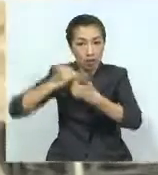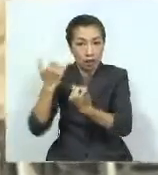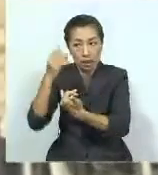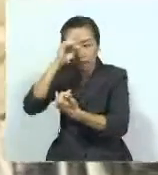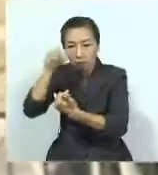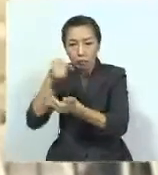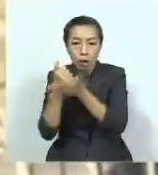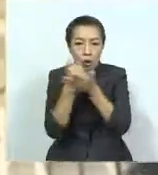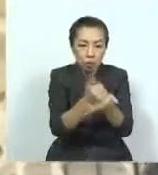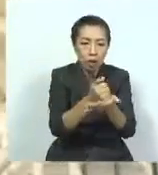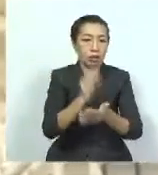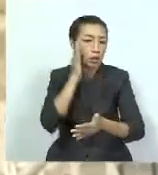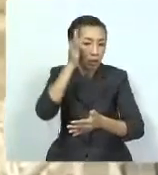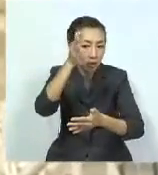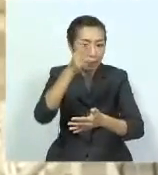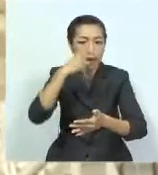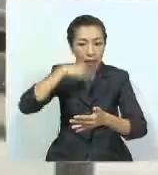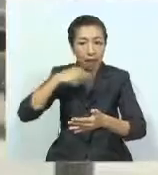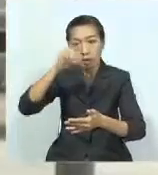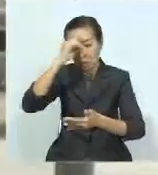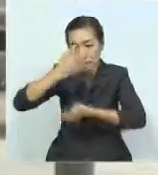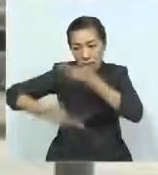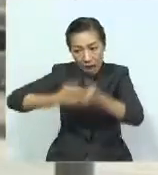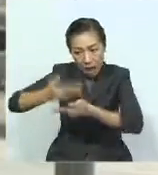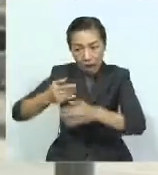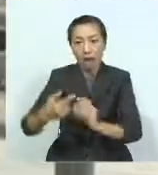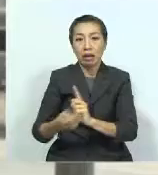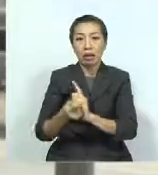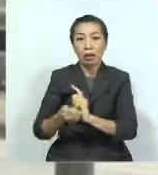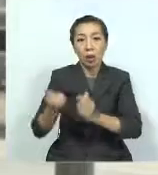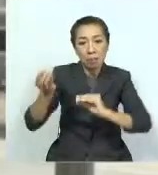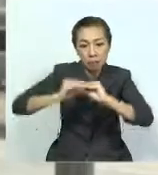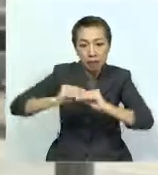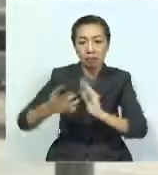การเพิ่มพูนระดับการค้าการลงทุนการถ่ายทอดเทคโนโลยีและการพัฒนาประเ